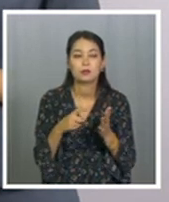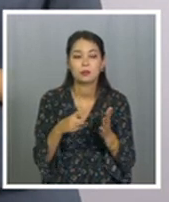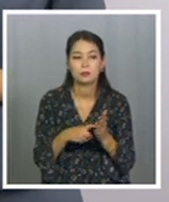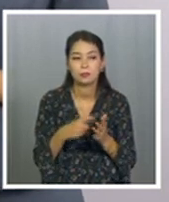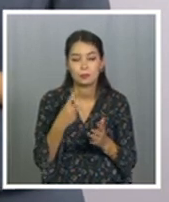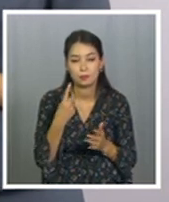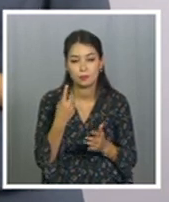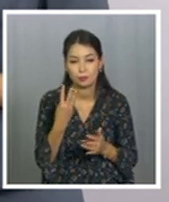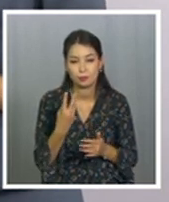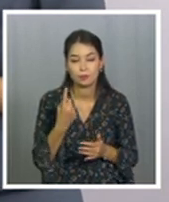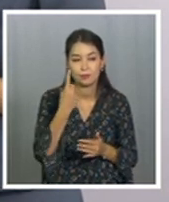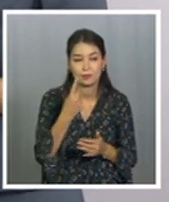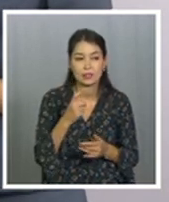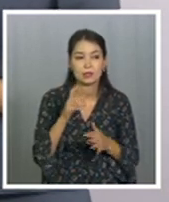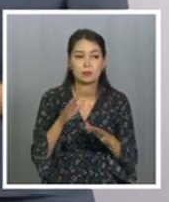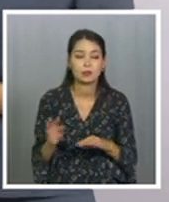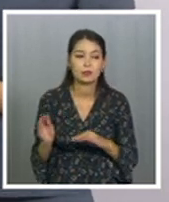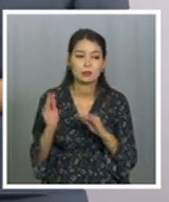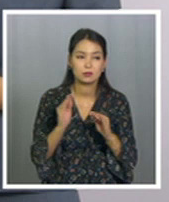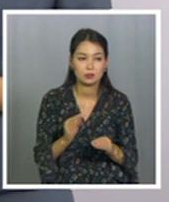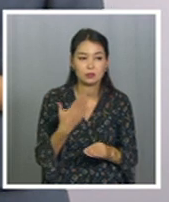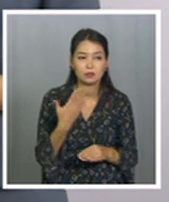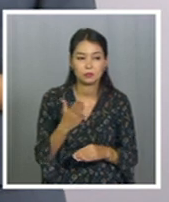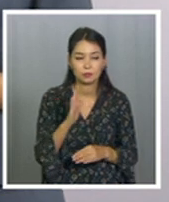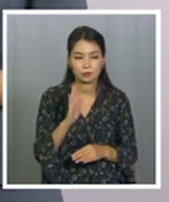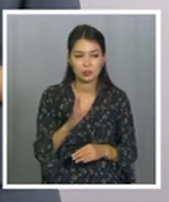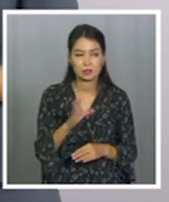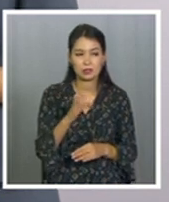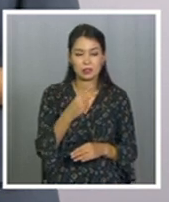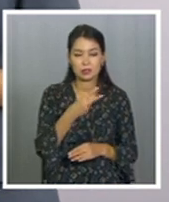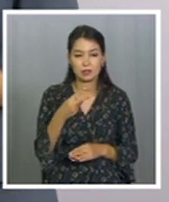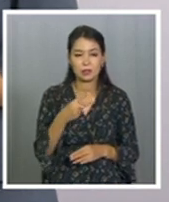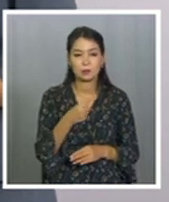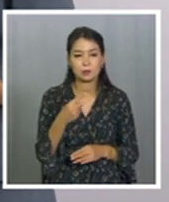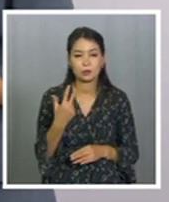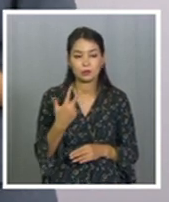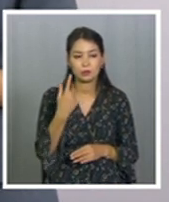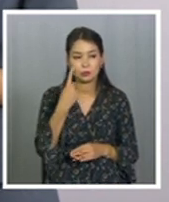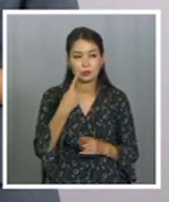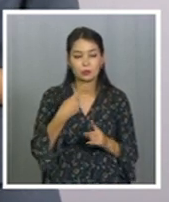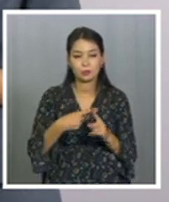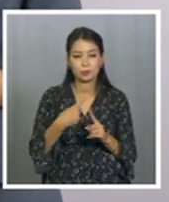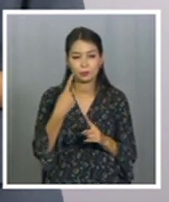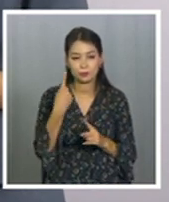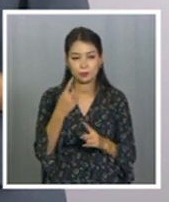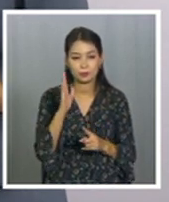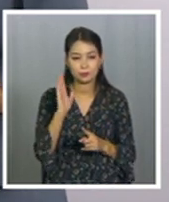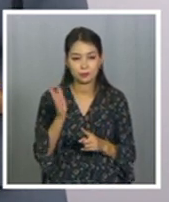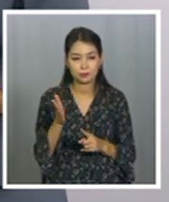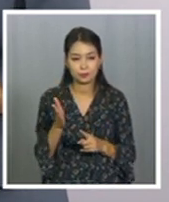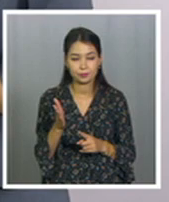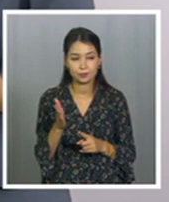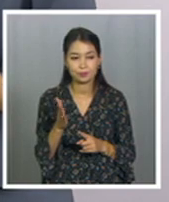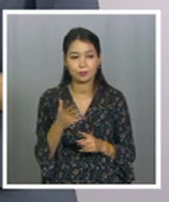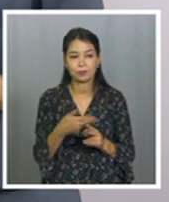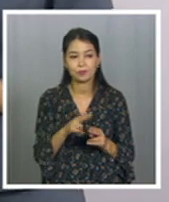орнына қоятын болсақ, сонда s тең минус 3-тен 1 қосылған 1 болады. Ол